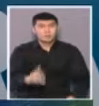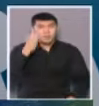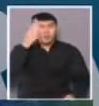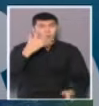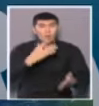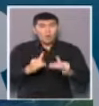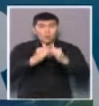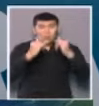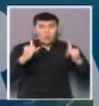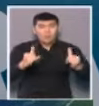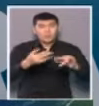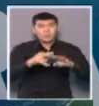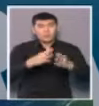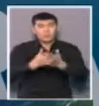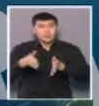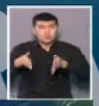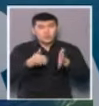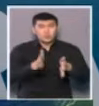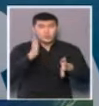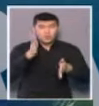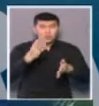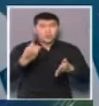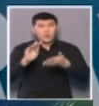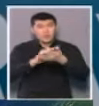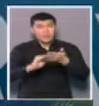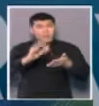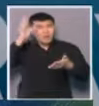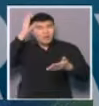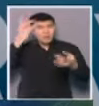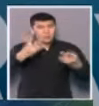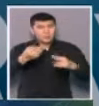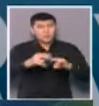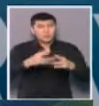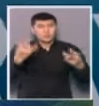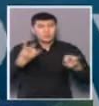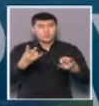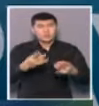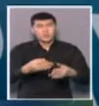оны өсірудің, дамытудың жолы тағы да айтам ғылым. Сондықтан